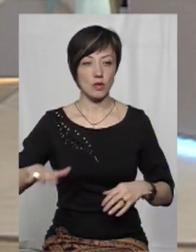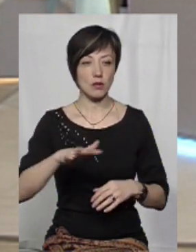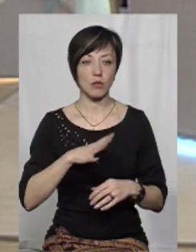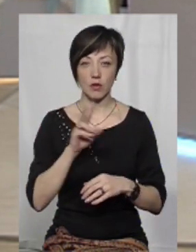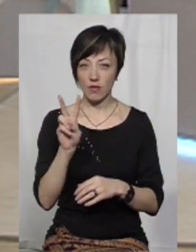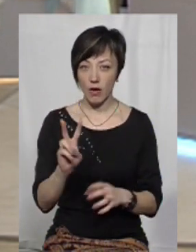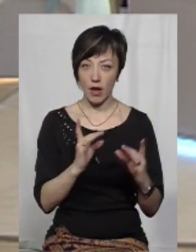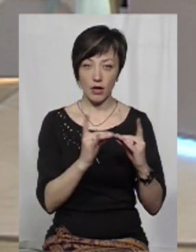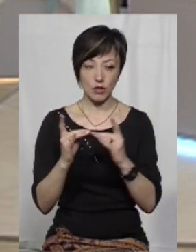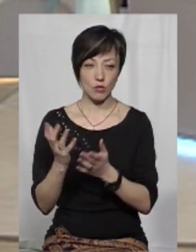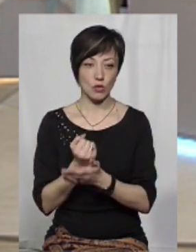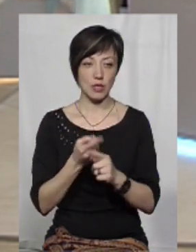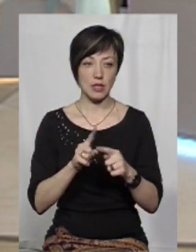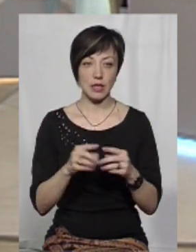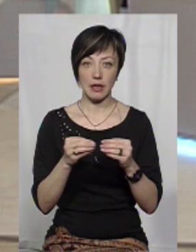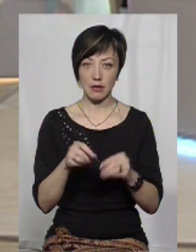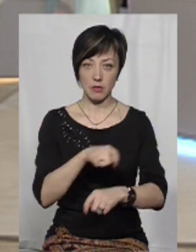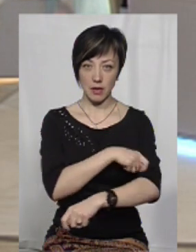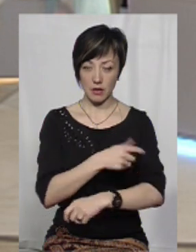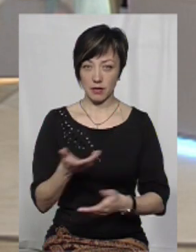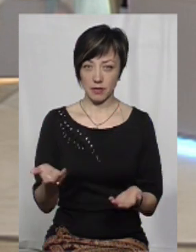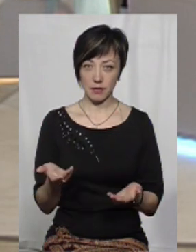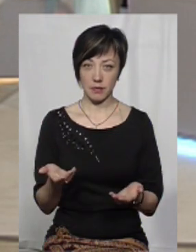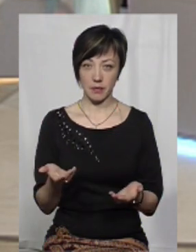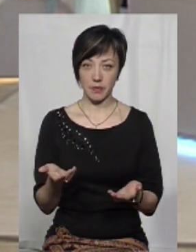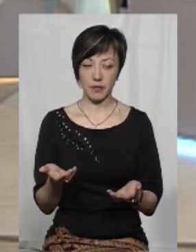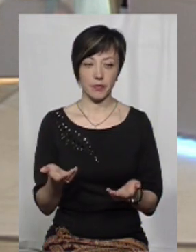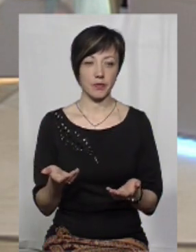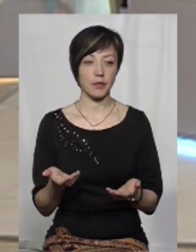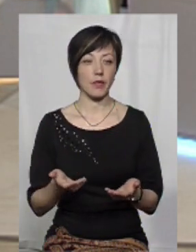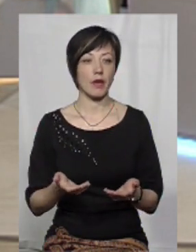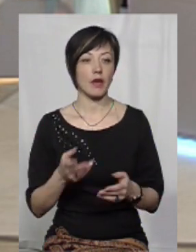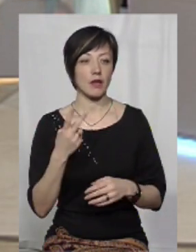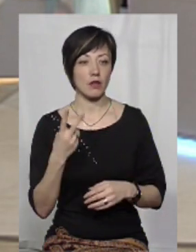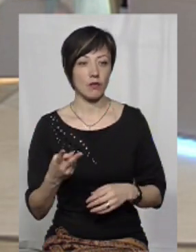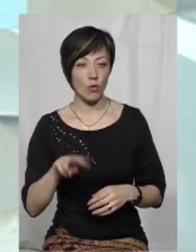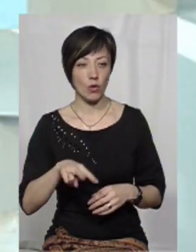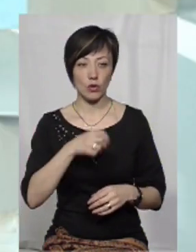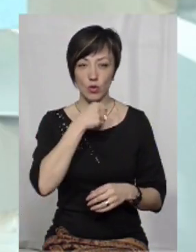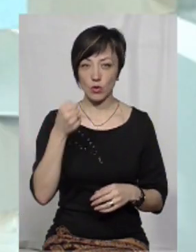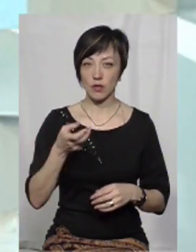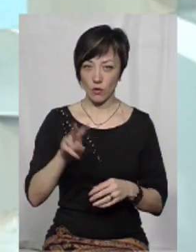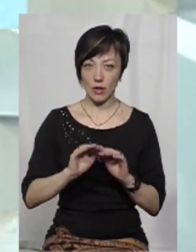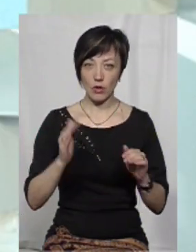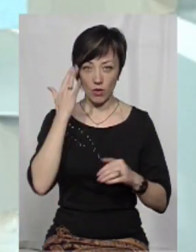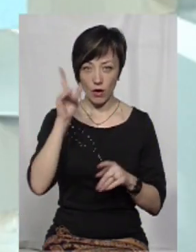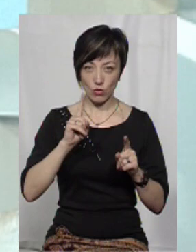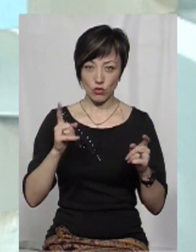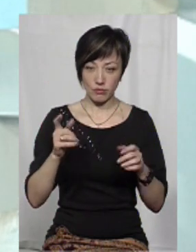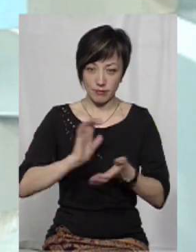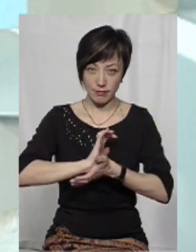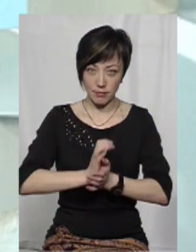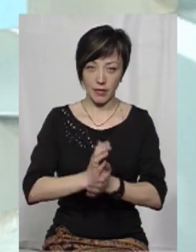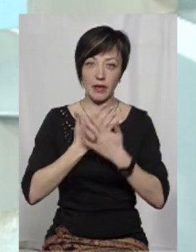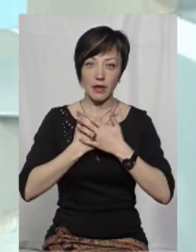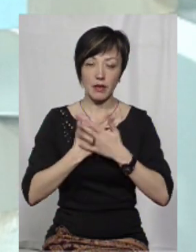так, ну два ліжка, виходить, на тих 10 квадратах чи 12, і двоє дорослих, двоє дітей. Уявляєте, да, що робиться так в